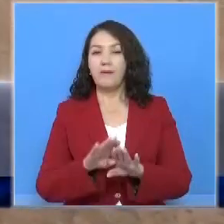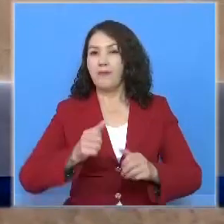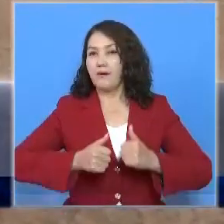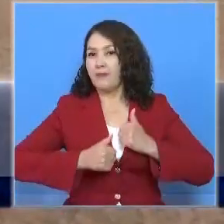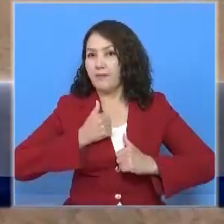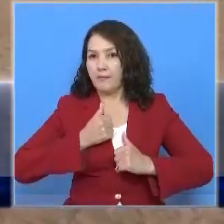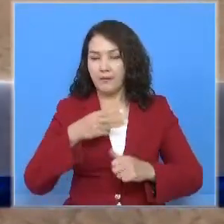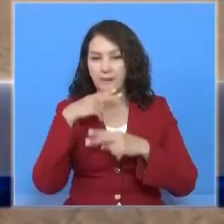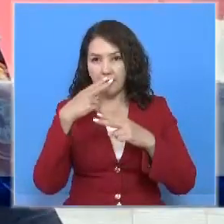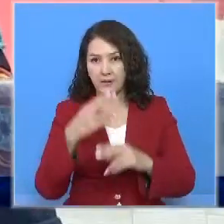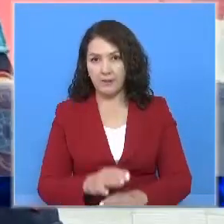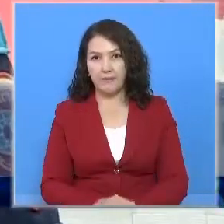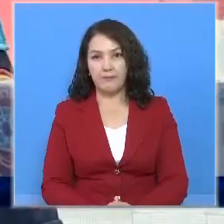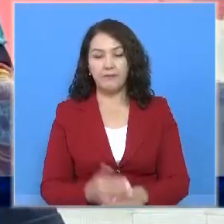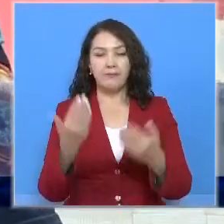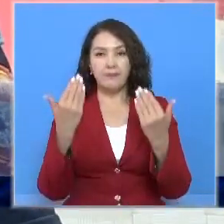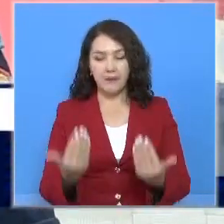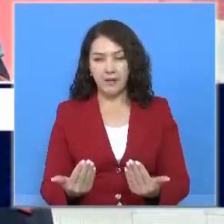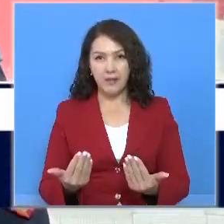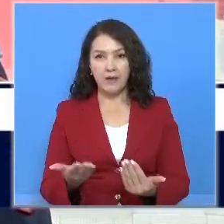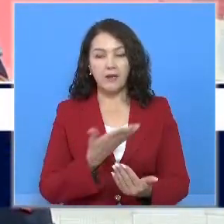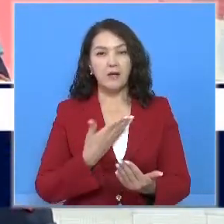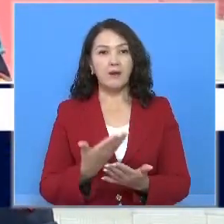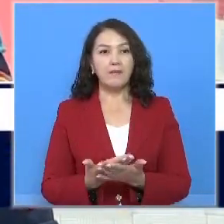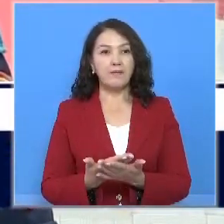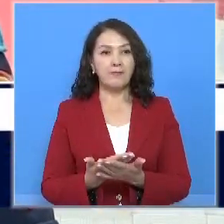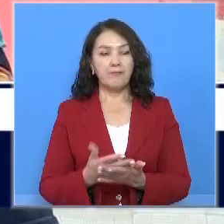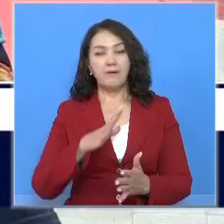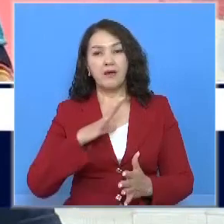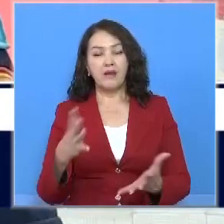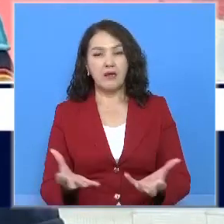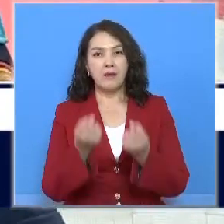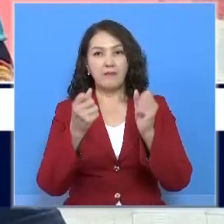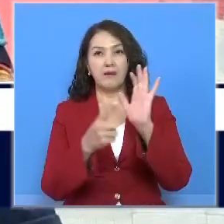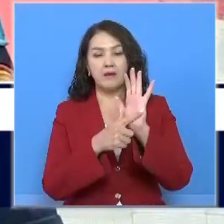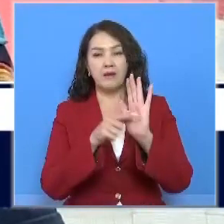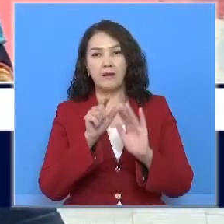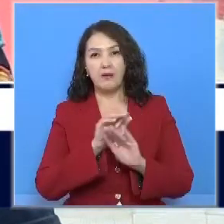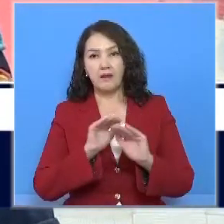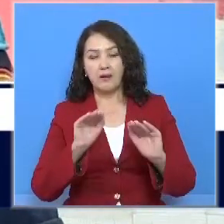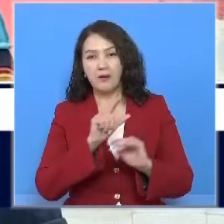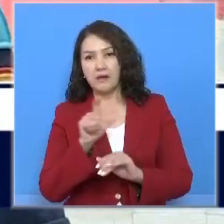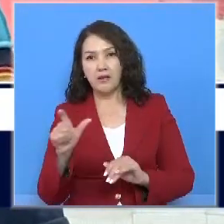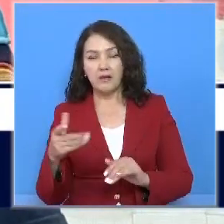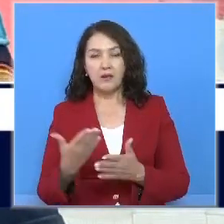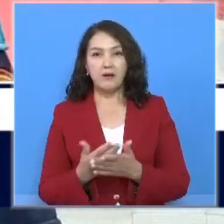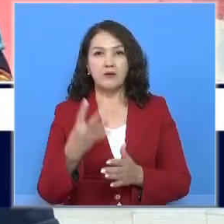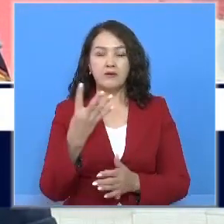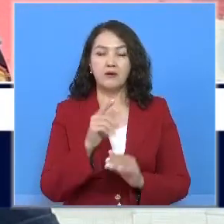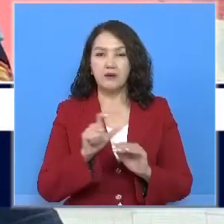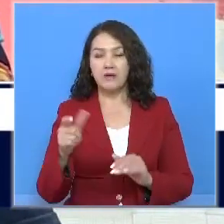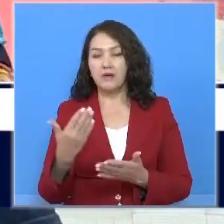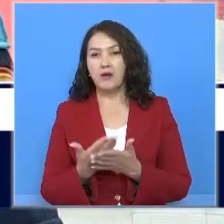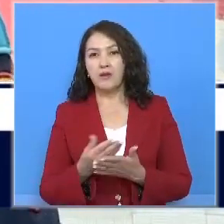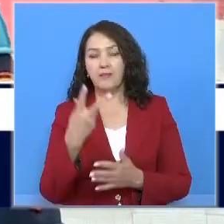не остался незамеченным. На сегодняшний момент было спасено 7 человек, нашими спасателями было спасено 4